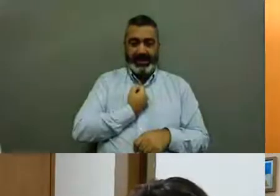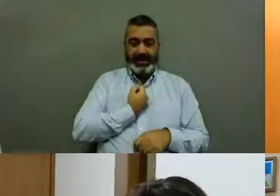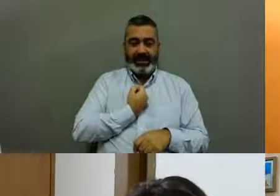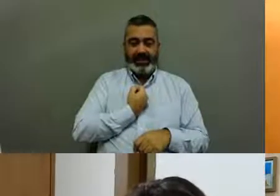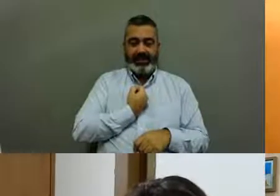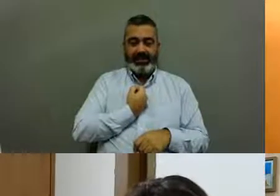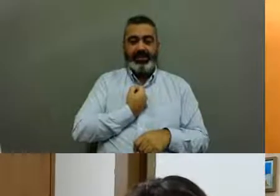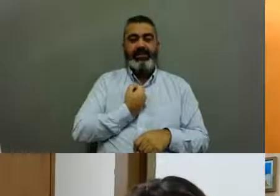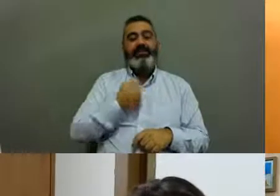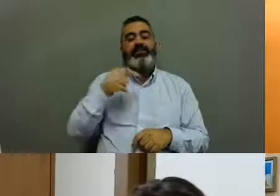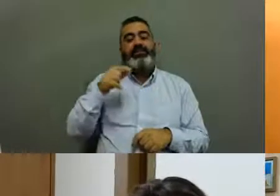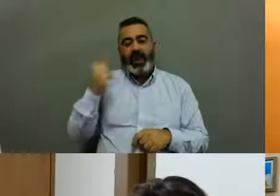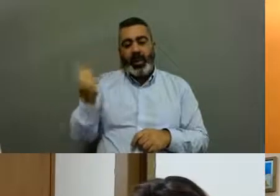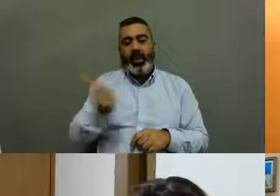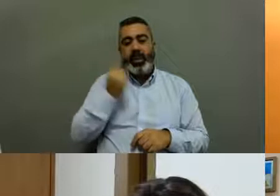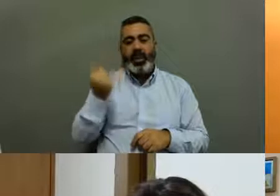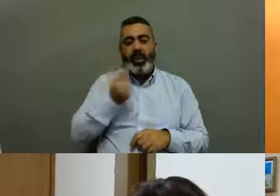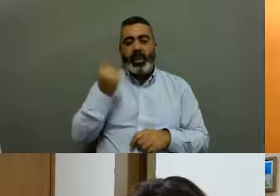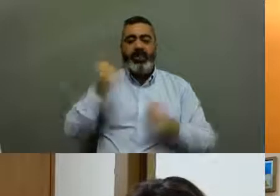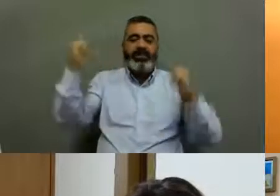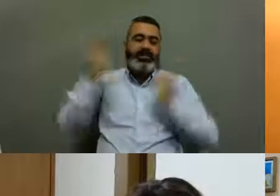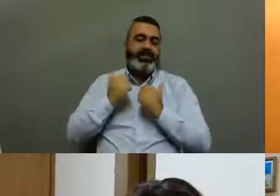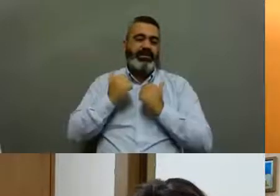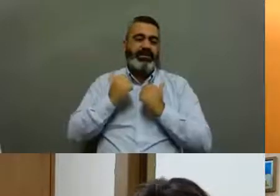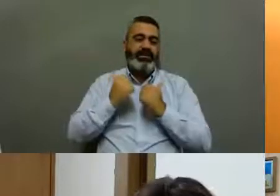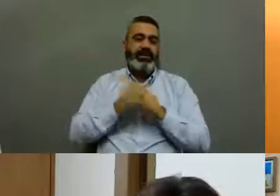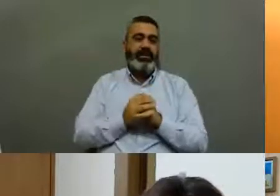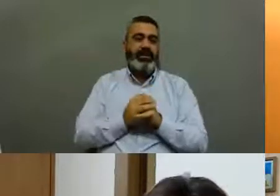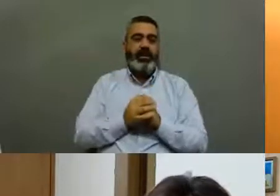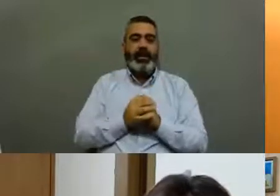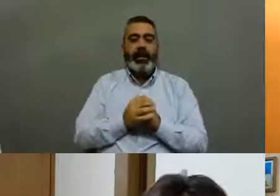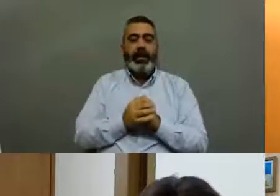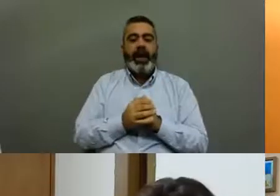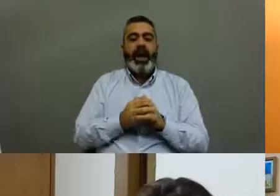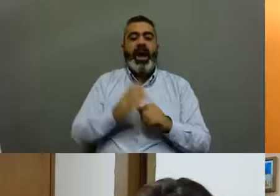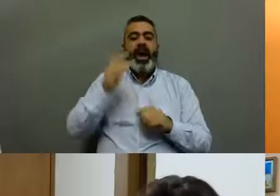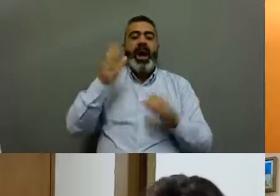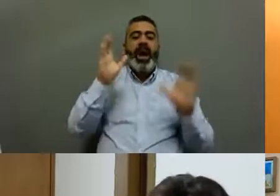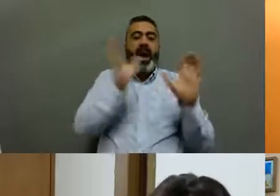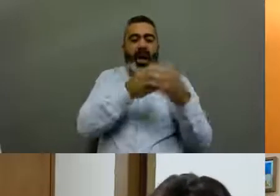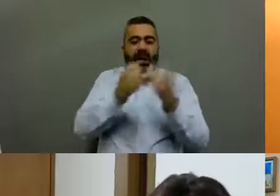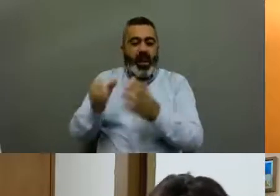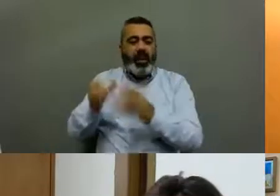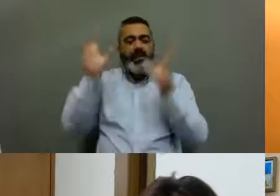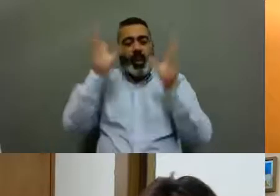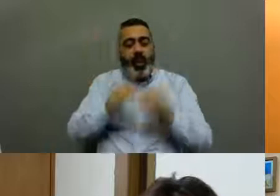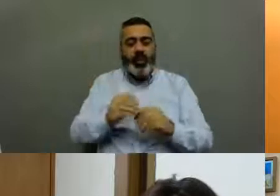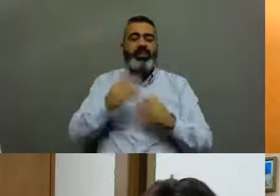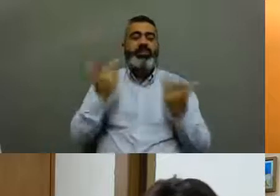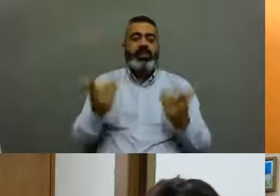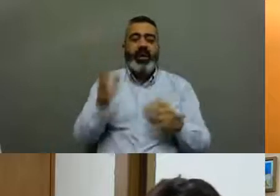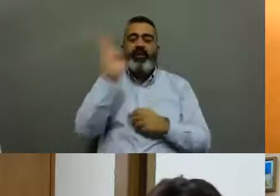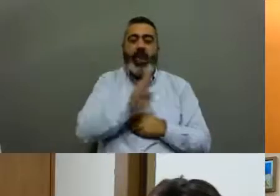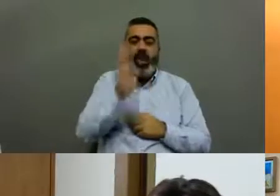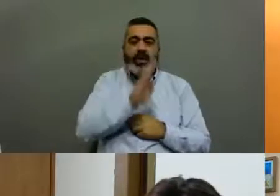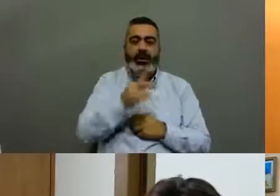έχουν και πολλές μορφές καταπίεσης. Κατηγορίες κοινωνικές, πολιτισμικές, βιολογικές, όπως το